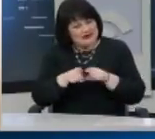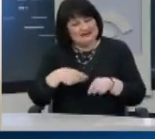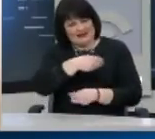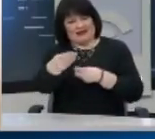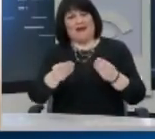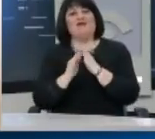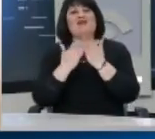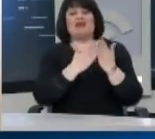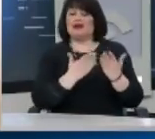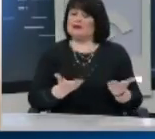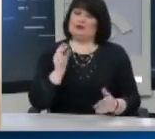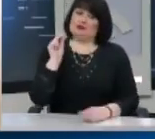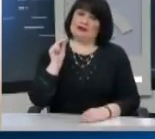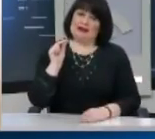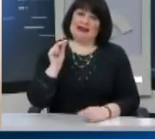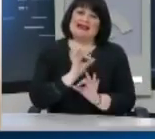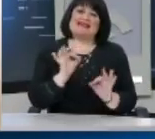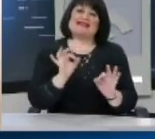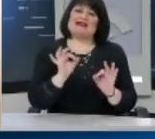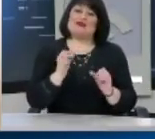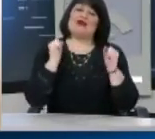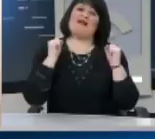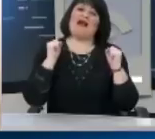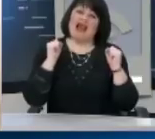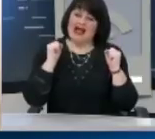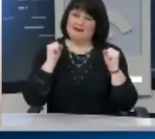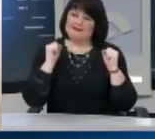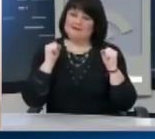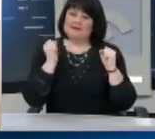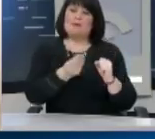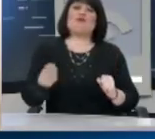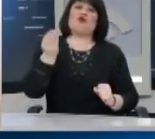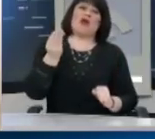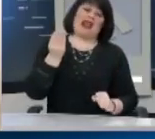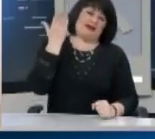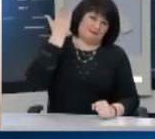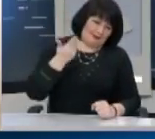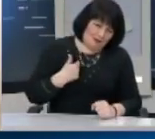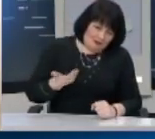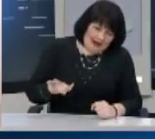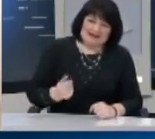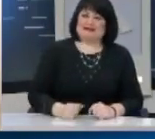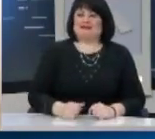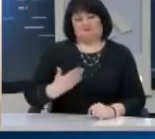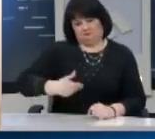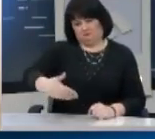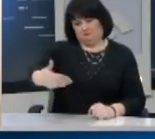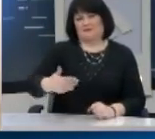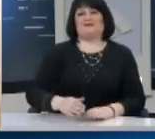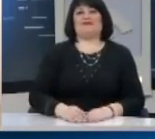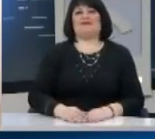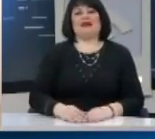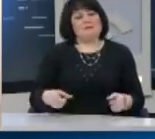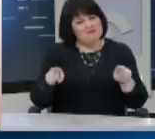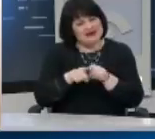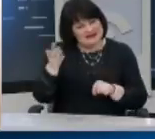μας ότι είμαι σίγουρος ότι θα ναι καλά ενδεχομένως καλύτερα και από μας σε λίγο καιρό και θα